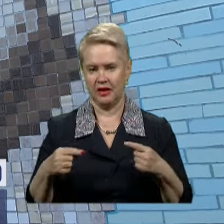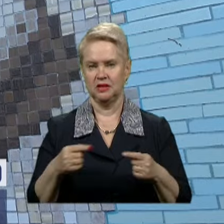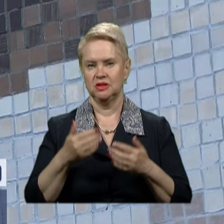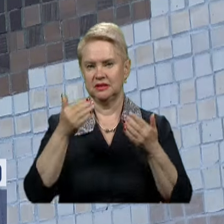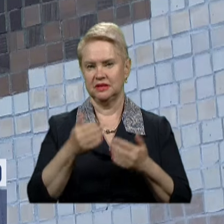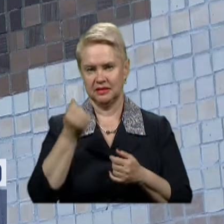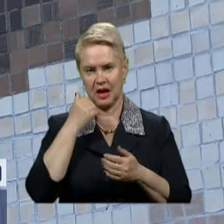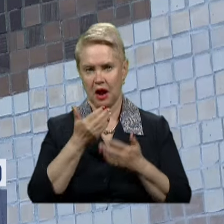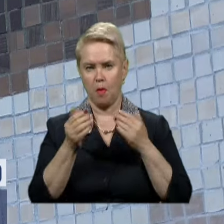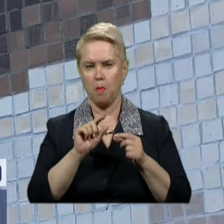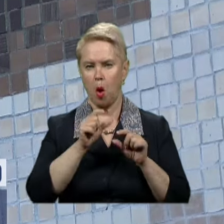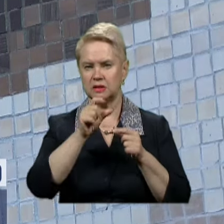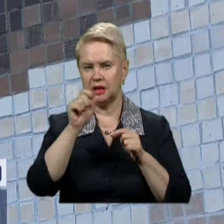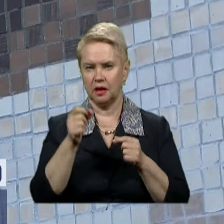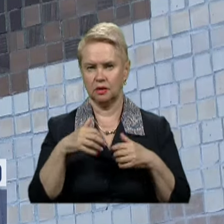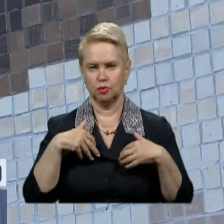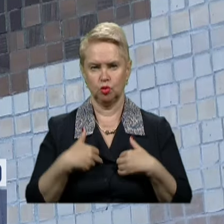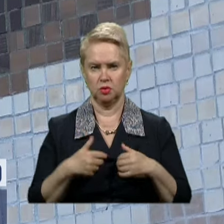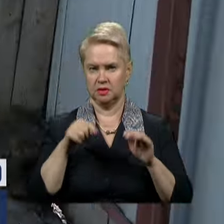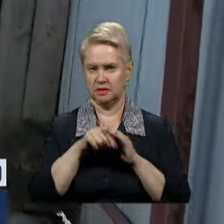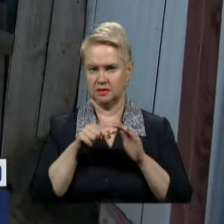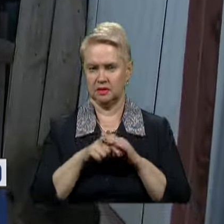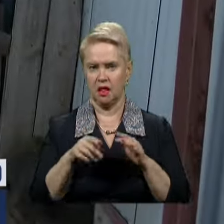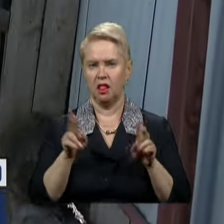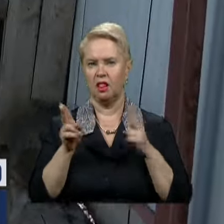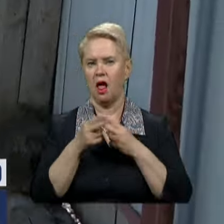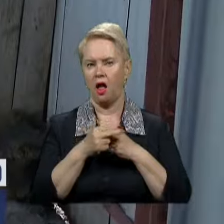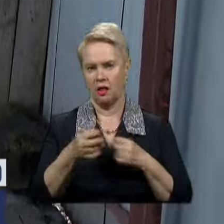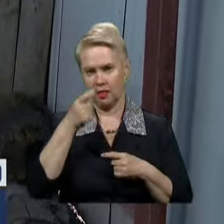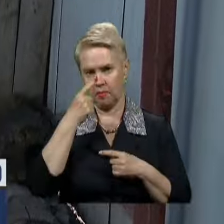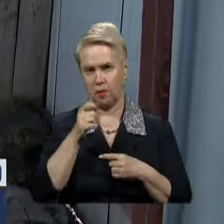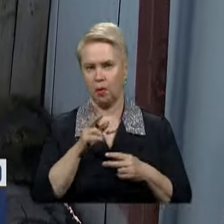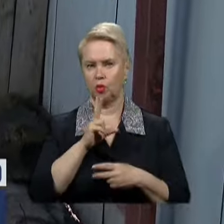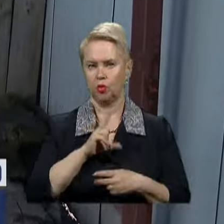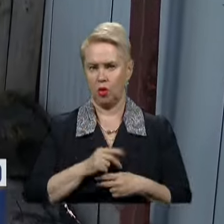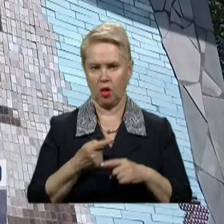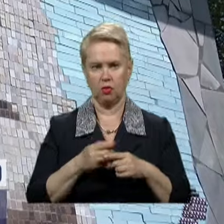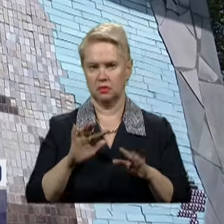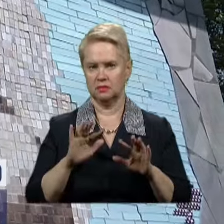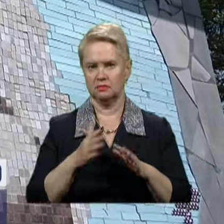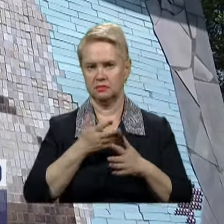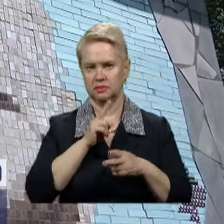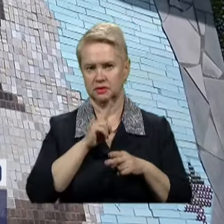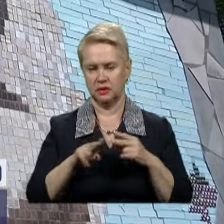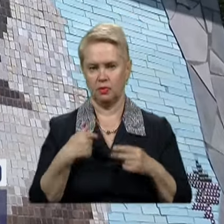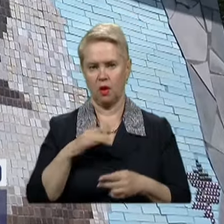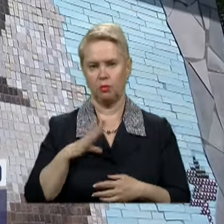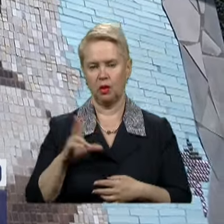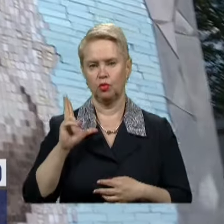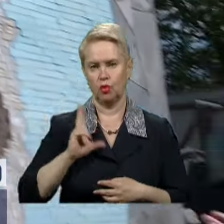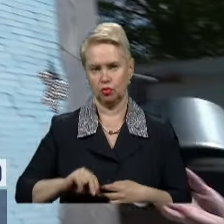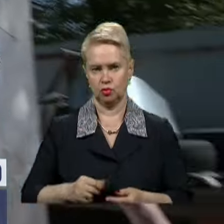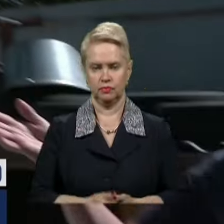старенької хати – мозаїка із сумним змістом. Цей янгол нагадує про доньку, якої не стало. У мене була